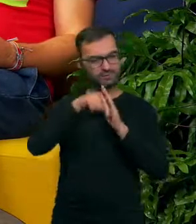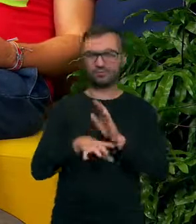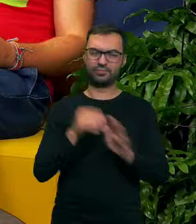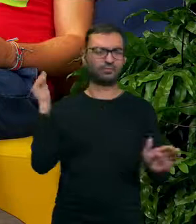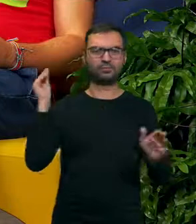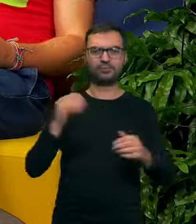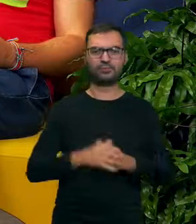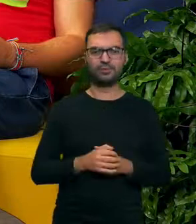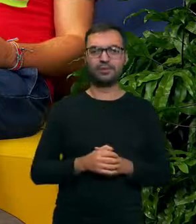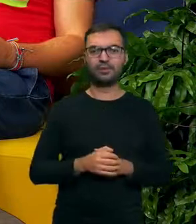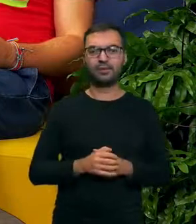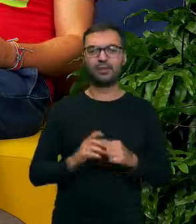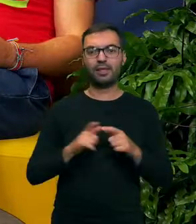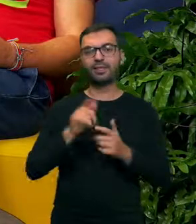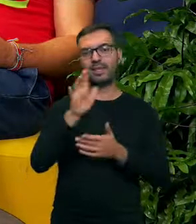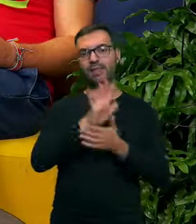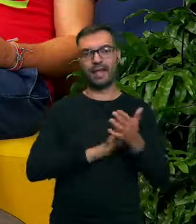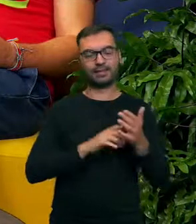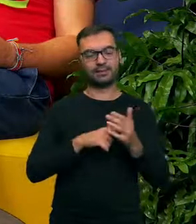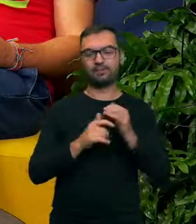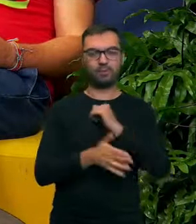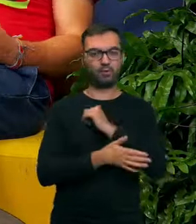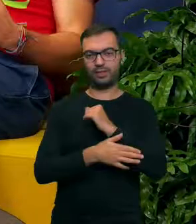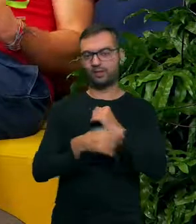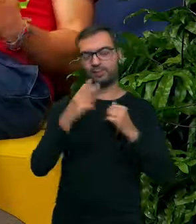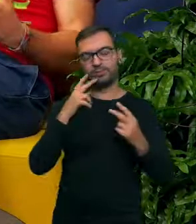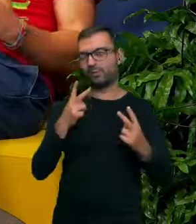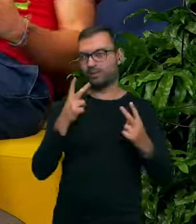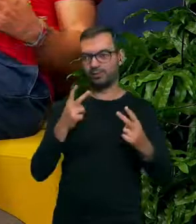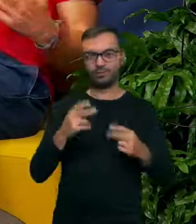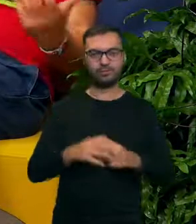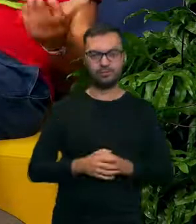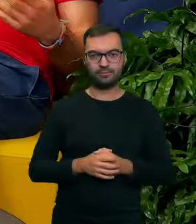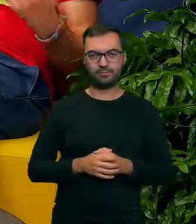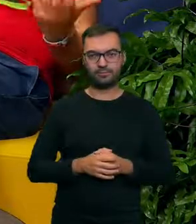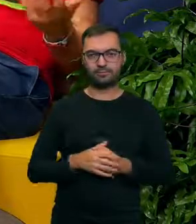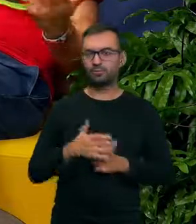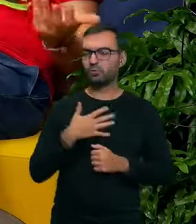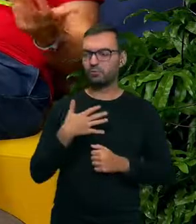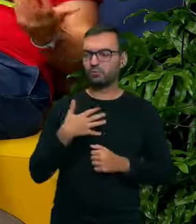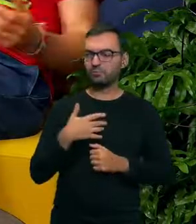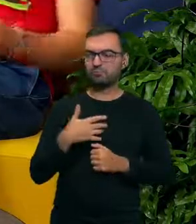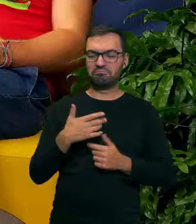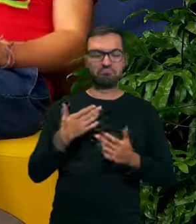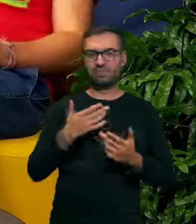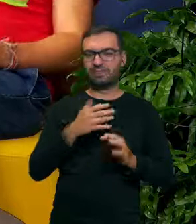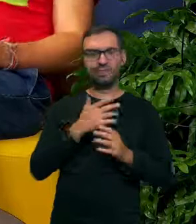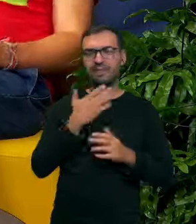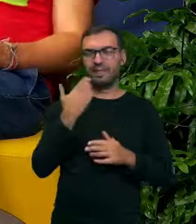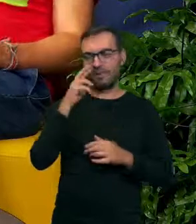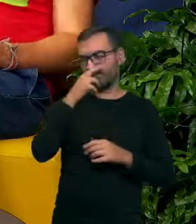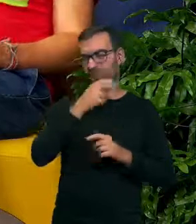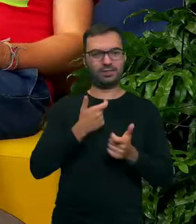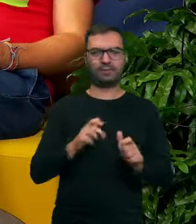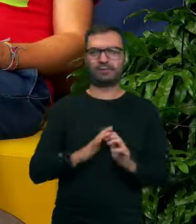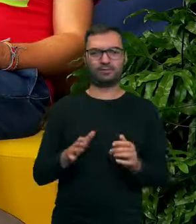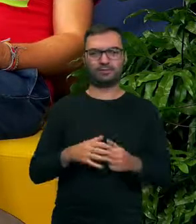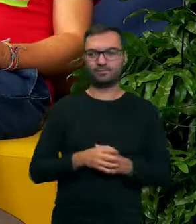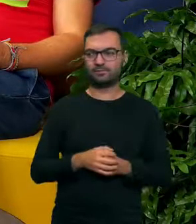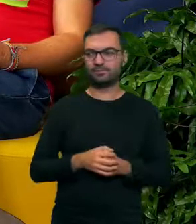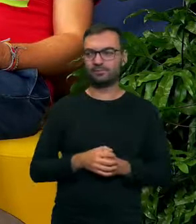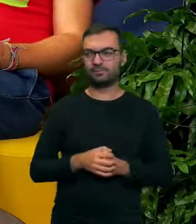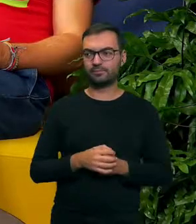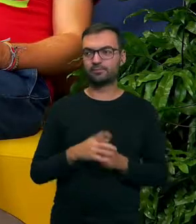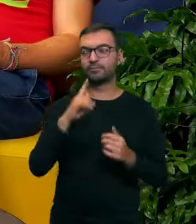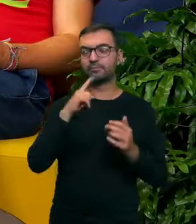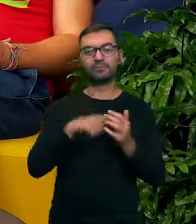tekstowa była szalenie istotna i jakby mam takie poczucie, że nie zmarnowaliśmy ani chwili po prostu, co